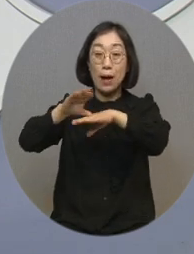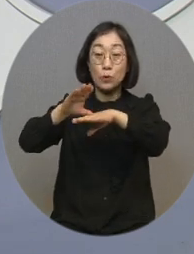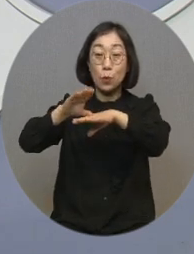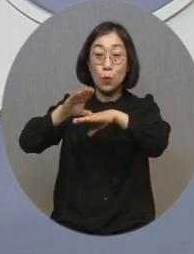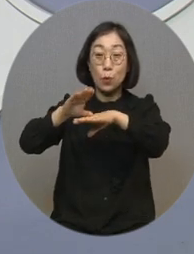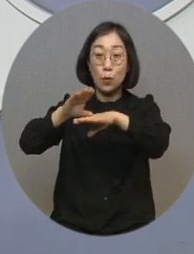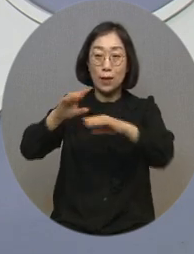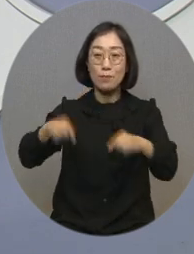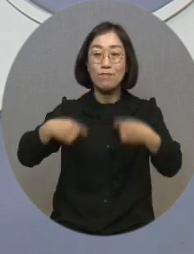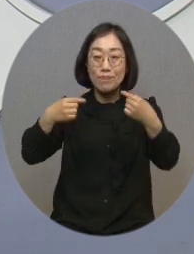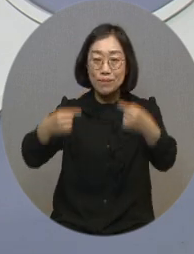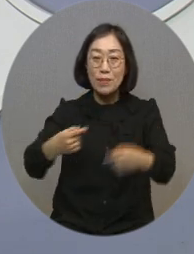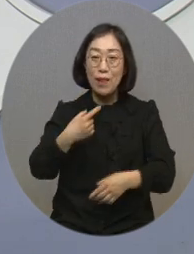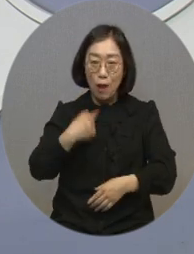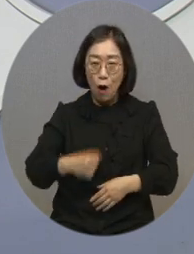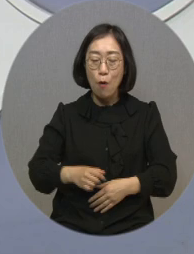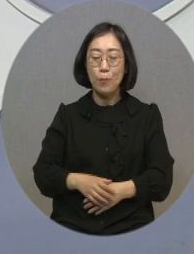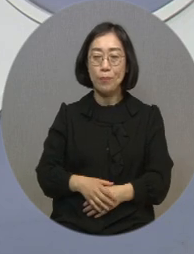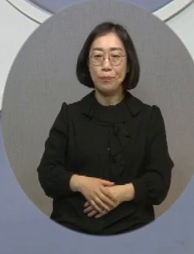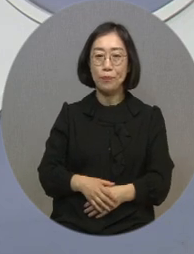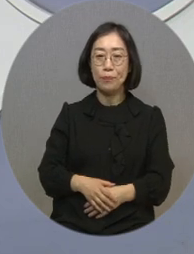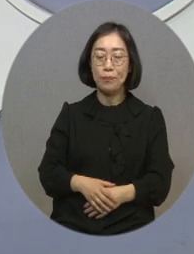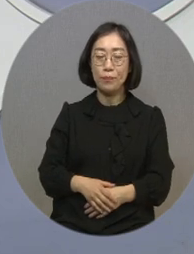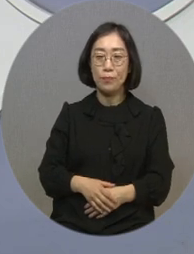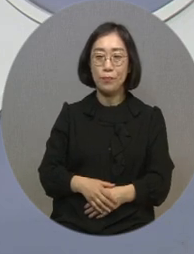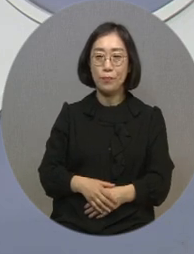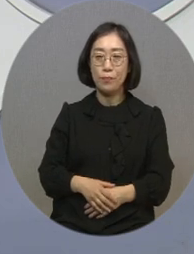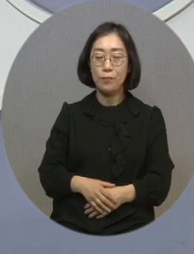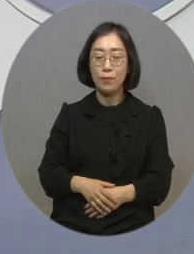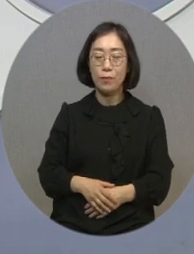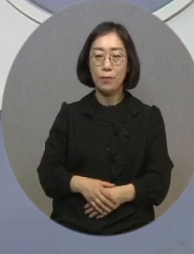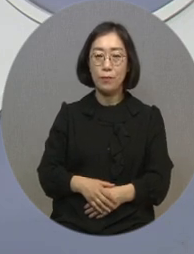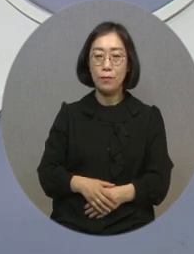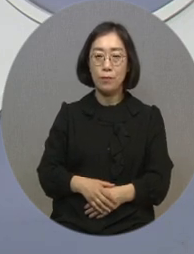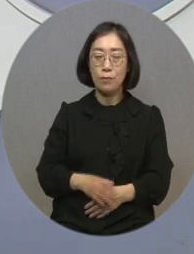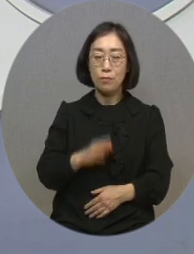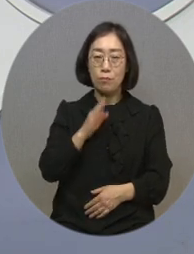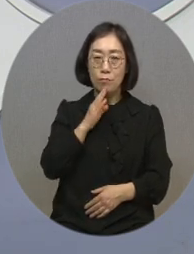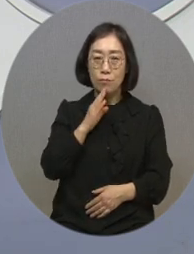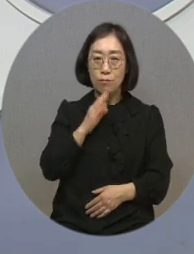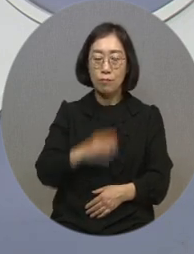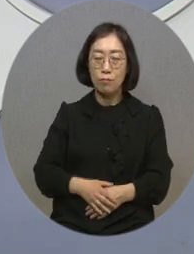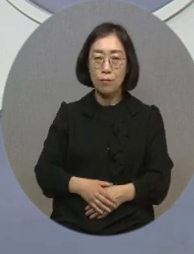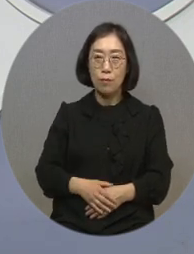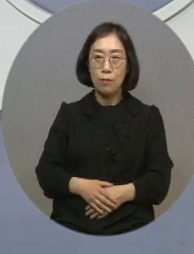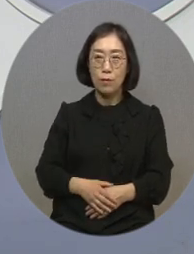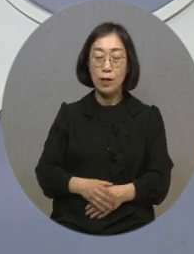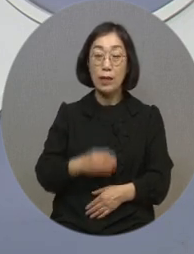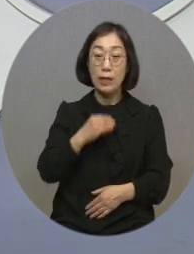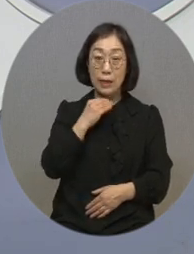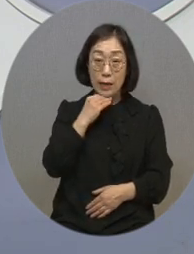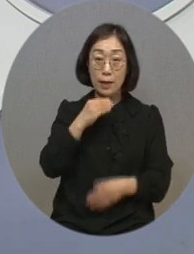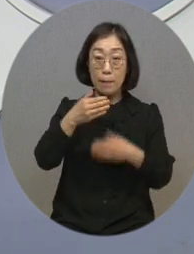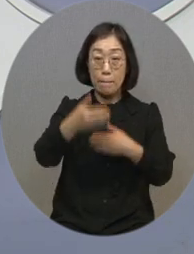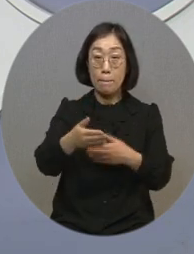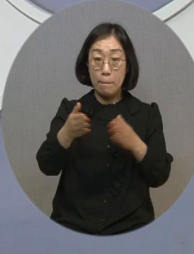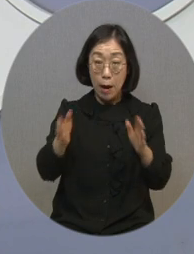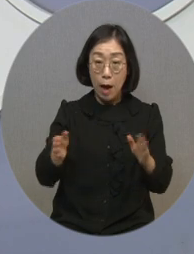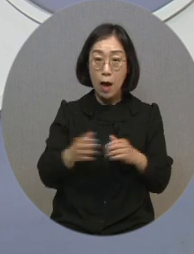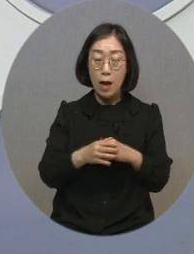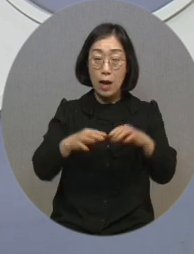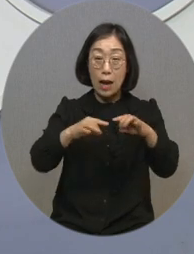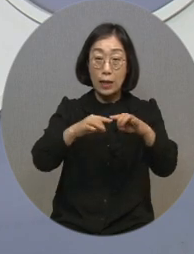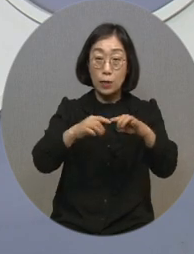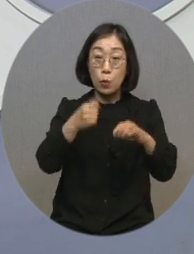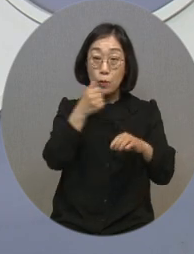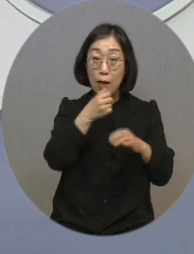있습니다. 아. 예, 그래서 이제 나갔는데 정말 그때 이 대기실에서 잠깐 있는데 라디오 진행하는 분이 아